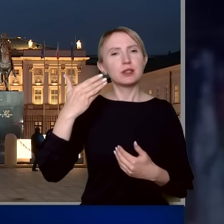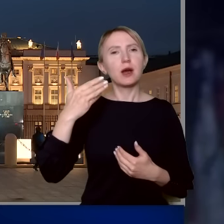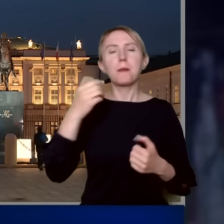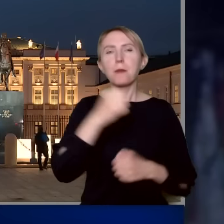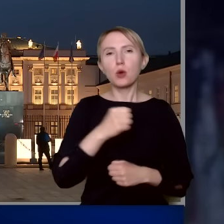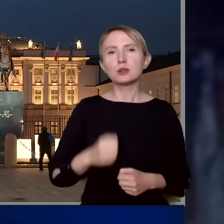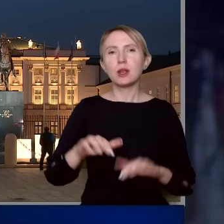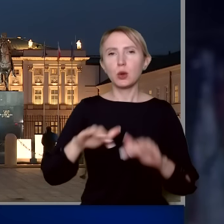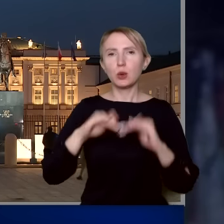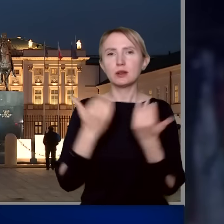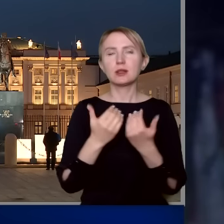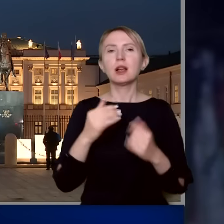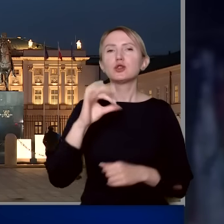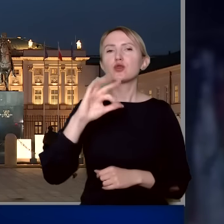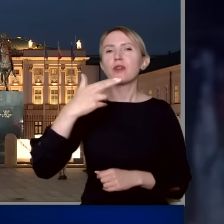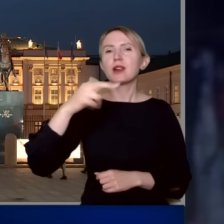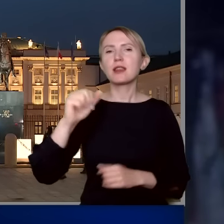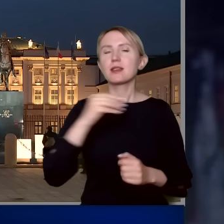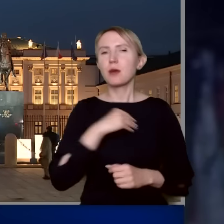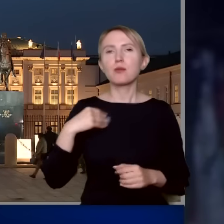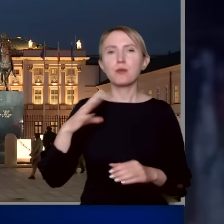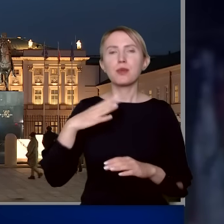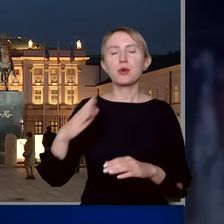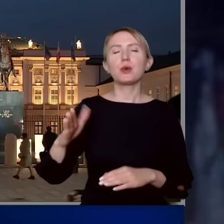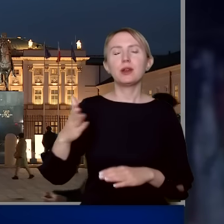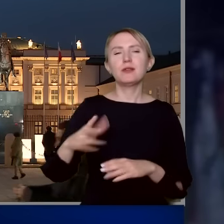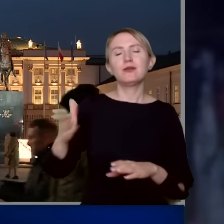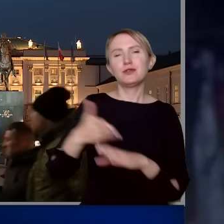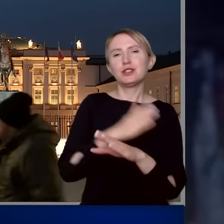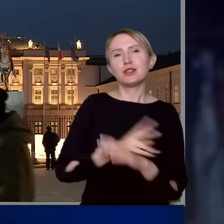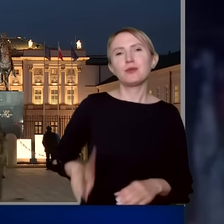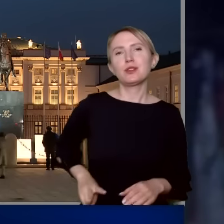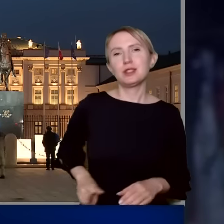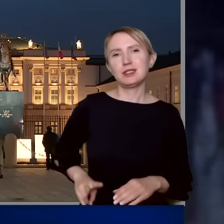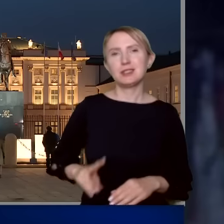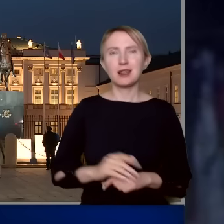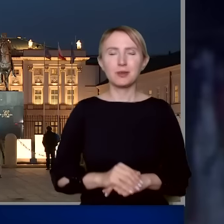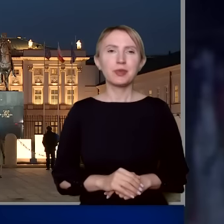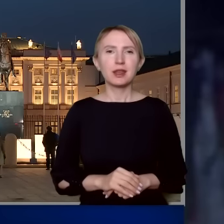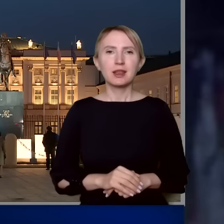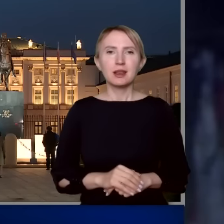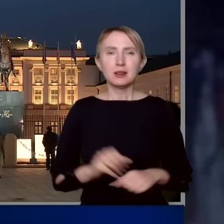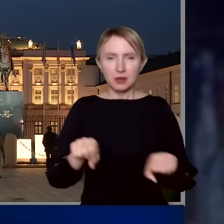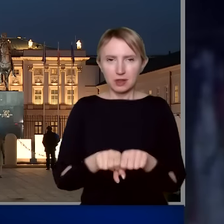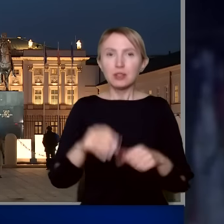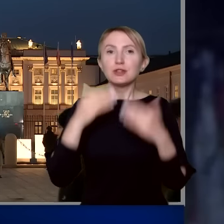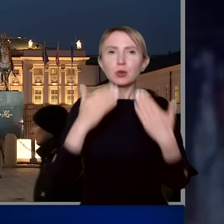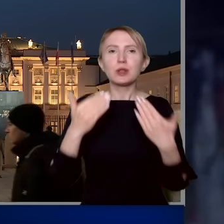Sejm, suwerenna Polska, były minister sprawiedliwości. Panie profesorze, panie pośle, dziękuję bardzo za rozmowę. Bardzo dziękuję,